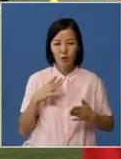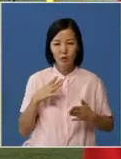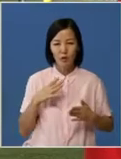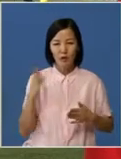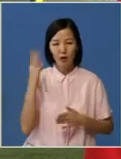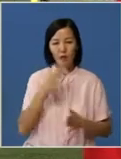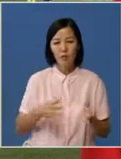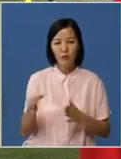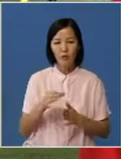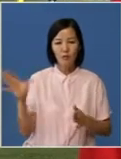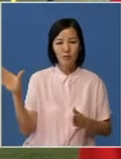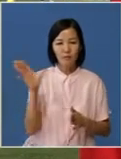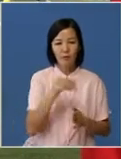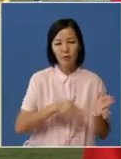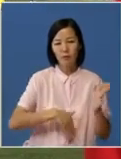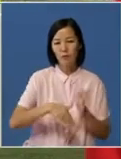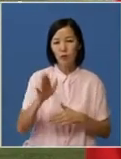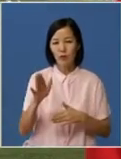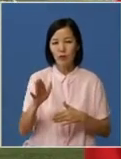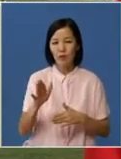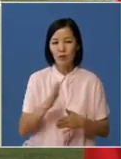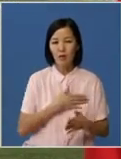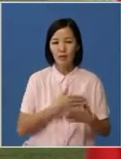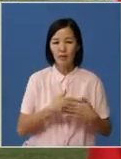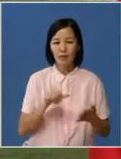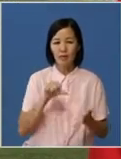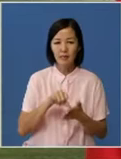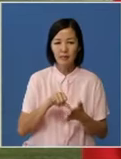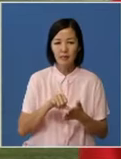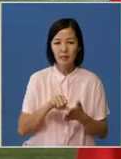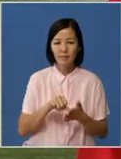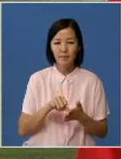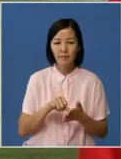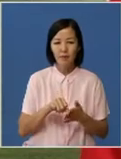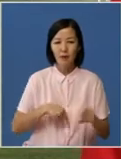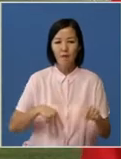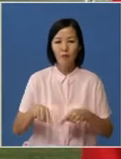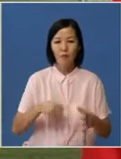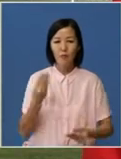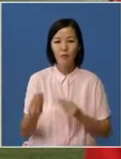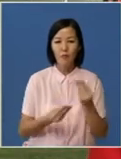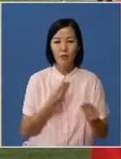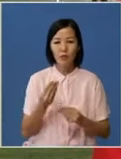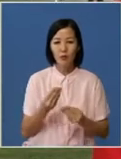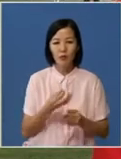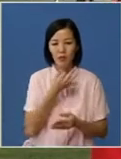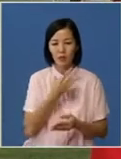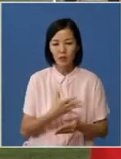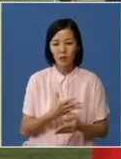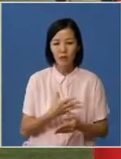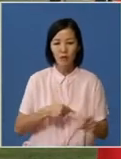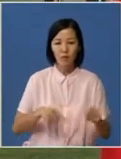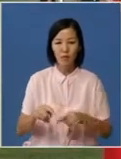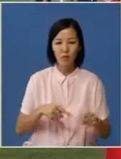Алматы облысының барлық жағынан үздік болуына барынша атсалысты. Бір айта кетерлігі, олар футбол ойынының жанкүйерлері еді. Біз сондықтан